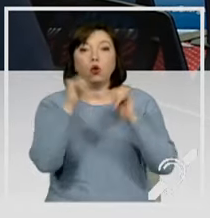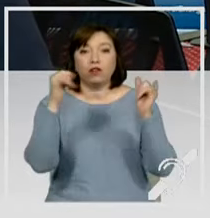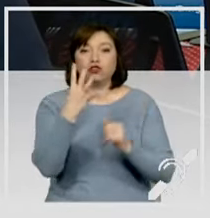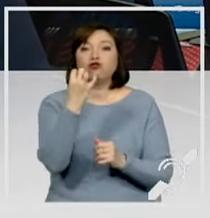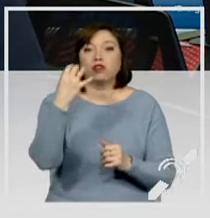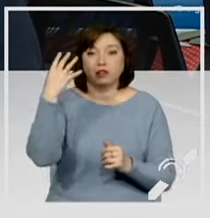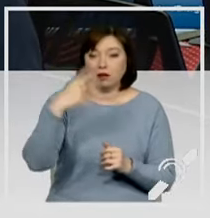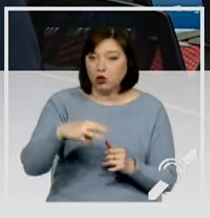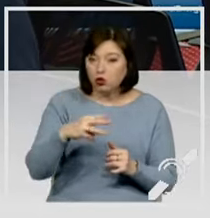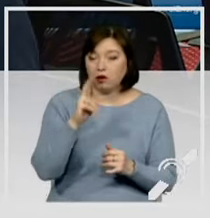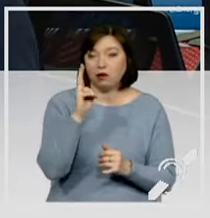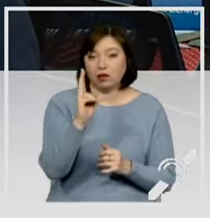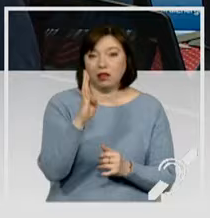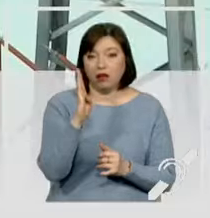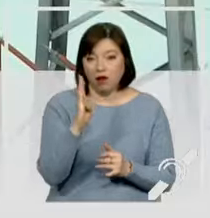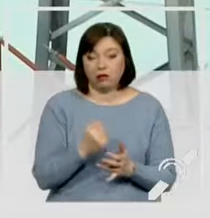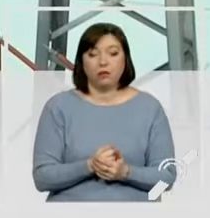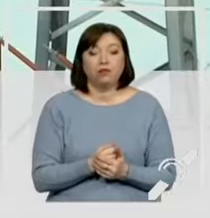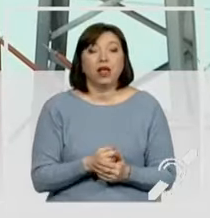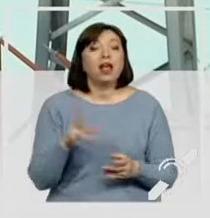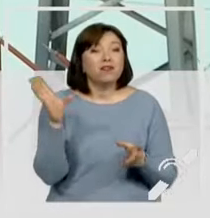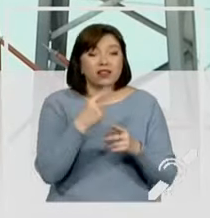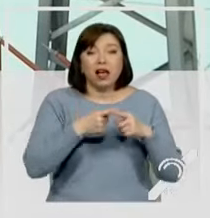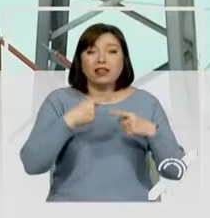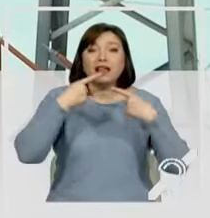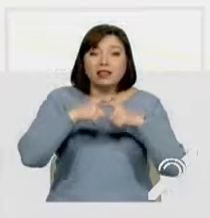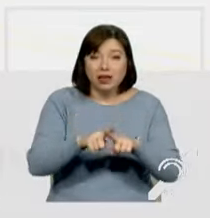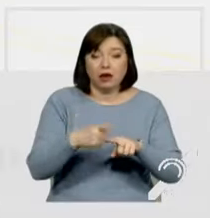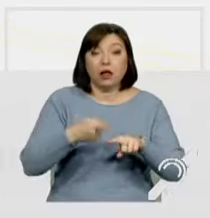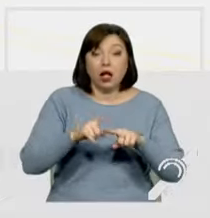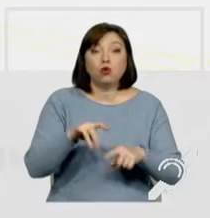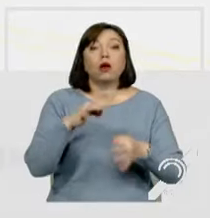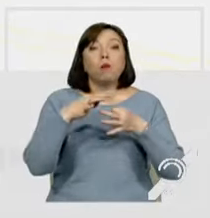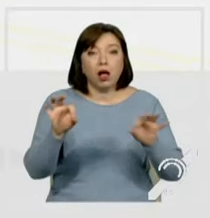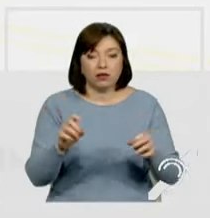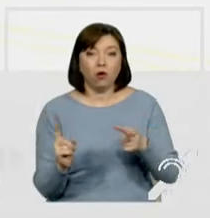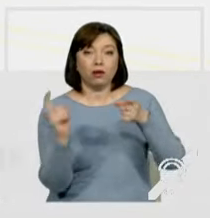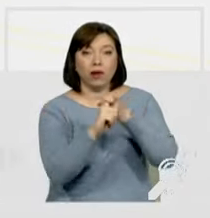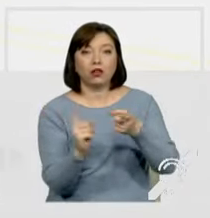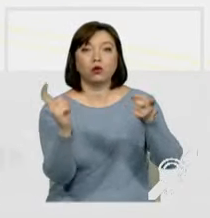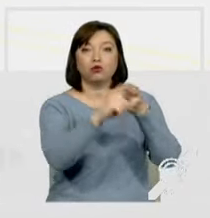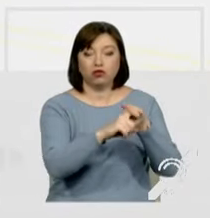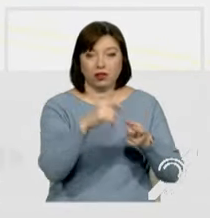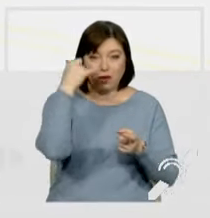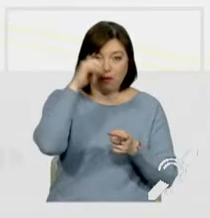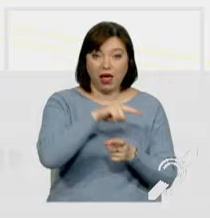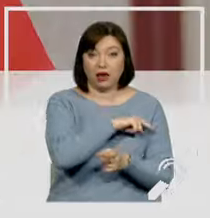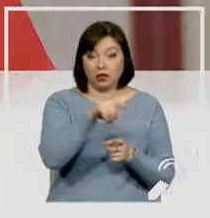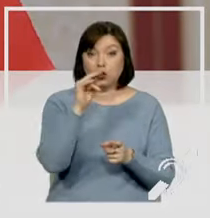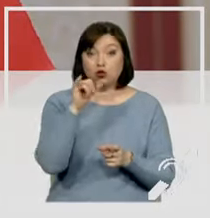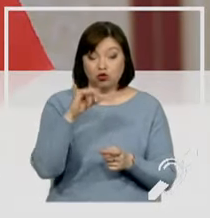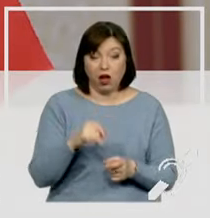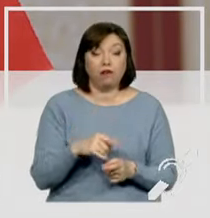330 kV. Respectiv, tot utilajul acela care să permită conectarea în stația Bălți este parte acestui